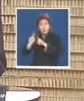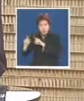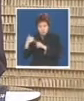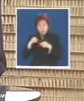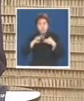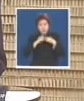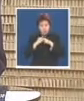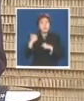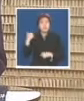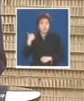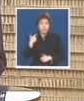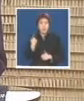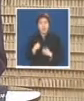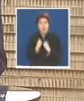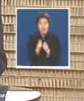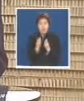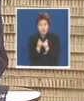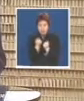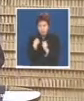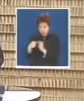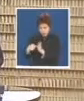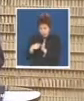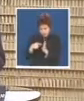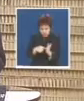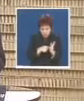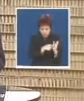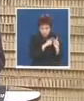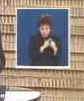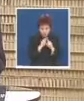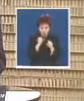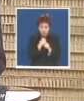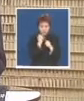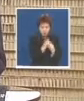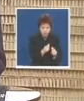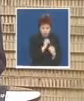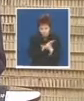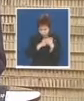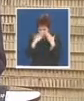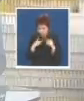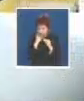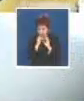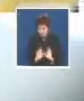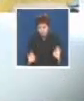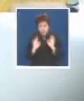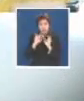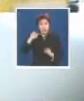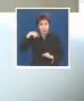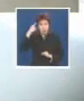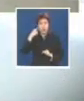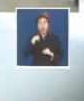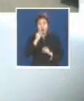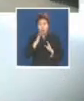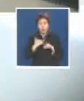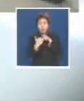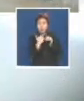งยังมีปัญหาอยู่ก็ให้เร่งมีการประมวลเข้ามาเพื่อที่จะได้เชื่อมต่อตรงนี้นะครับเป็นความลำดับความสำคัญอันดับแรกเพื่อที่จะให้พี่น้อง